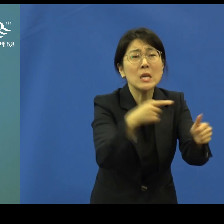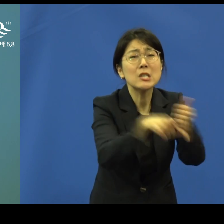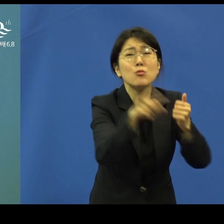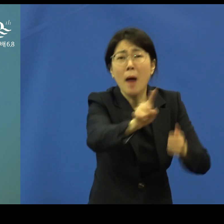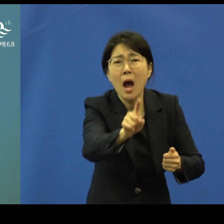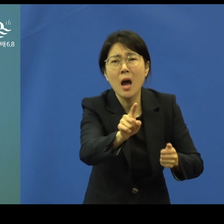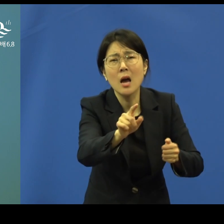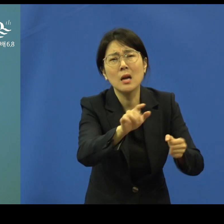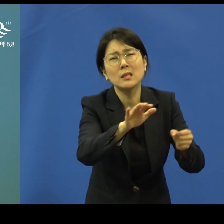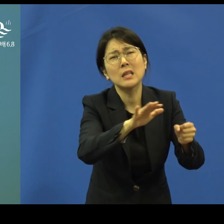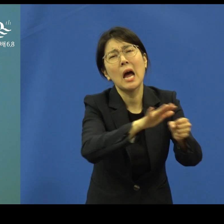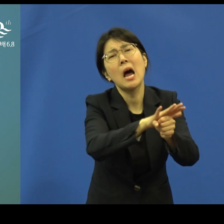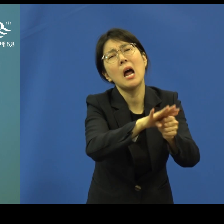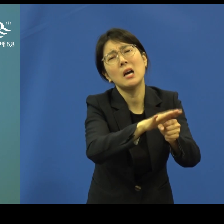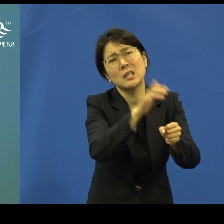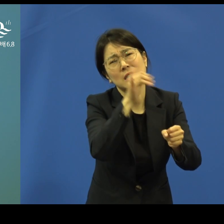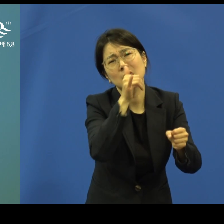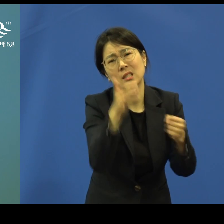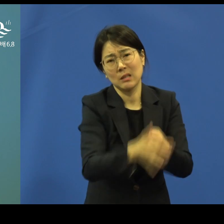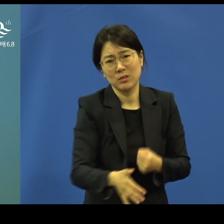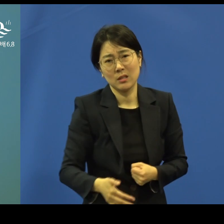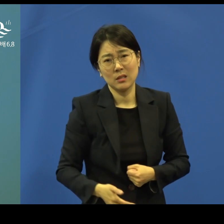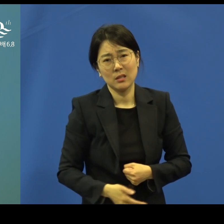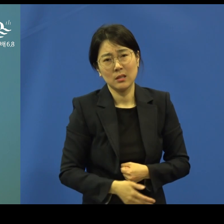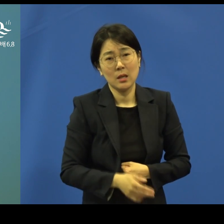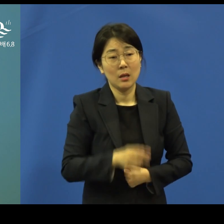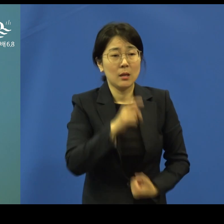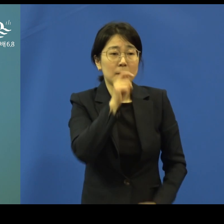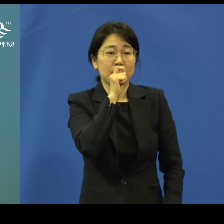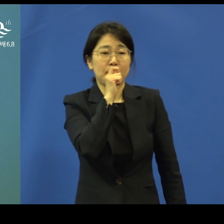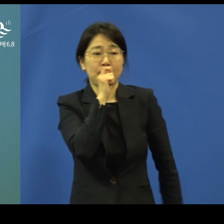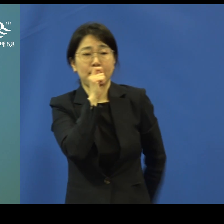그것은 아직도 기회가 있다는 겁니다. 돌아오라.